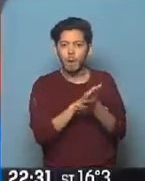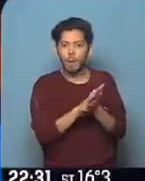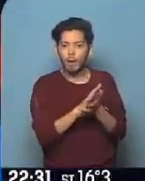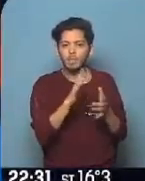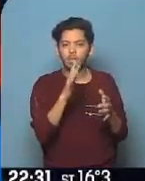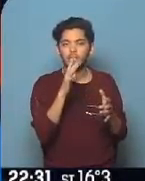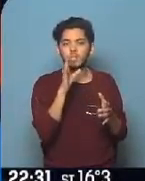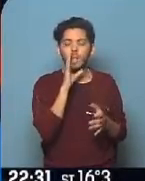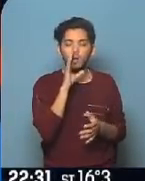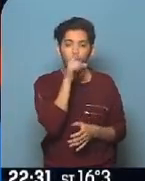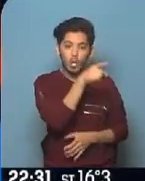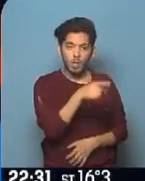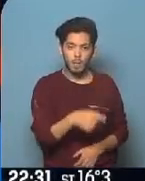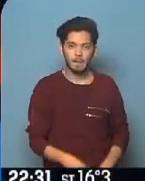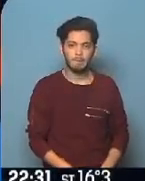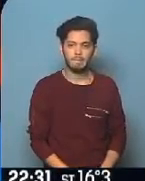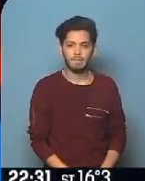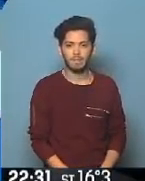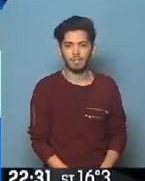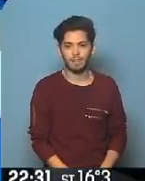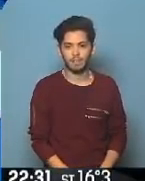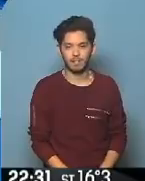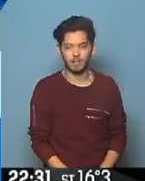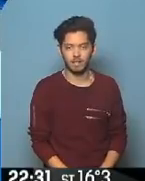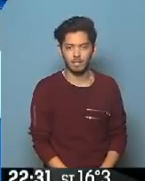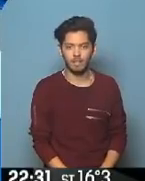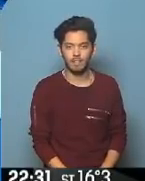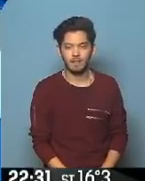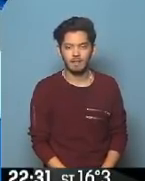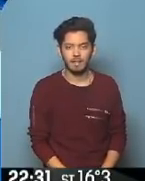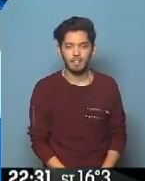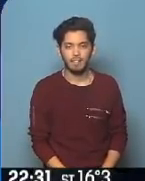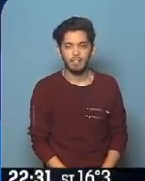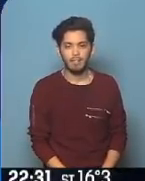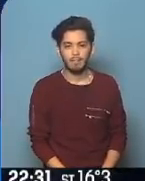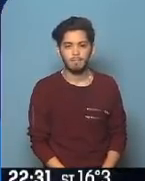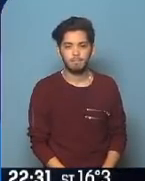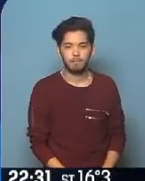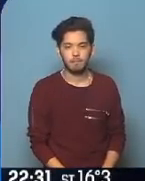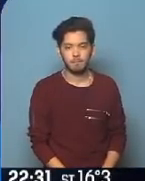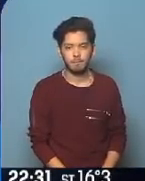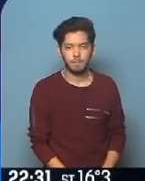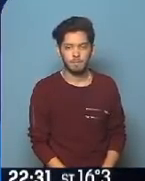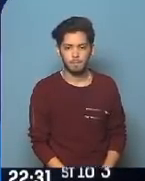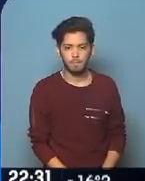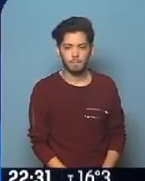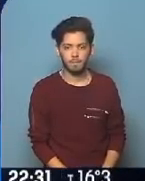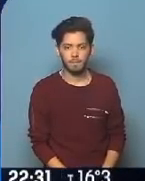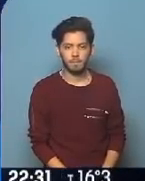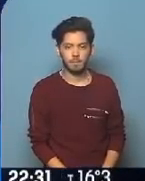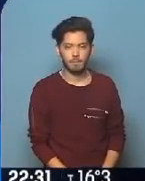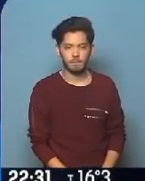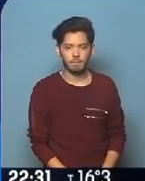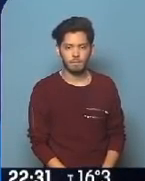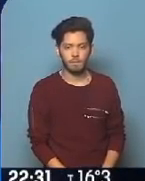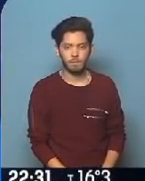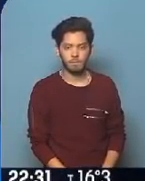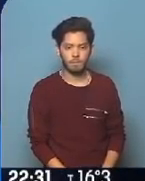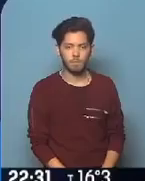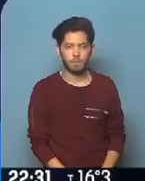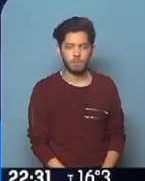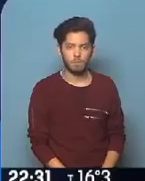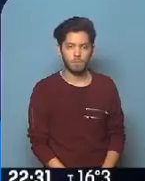单方面退约将造成多方面的消极的影响。需要强调的是，就退出条约问题